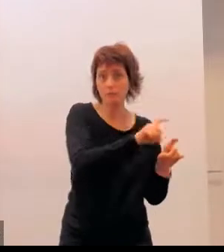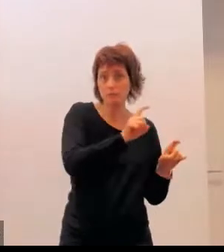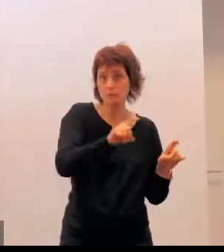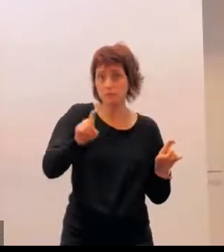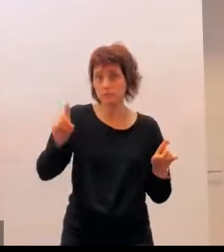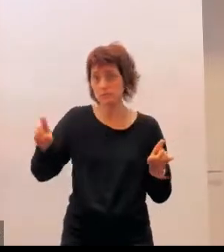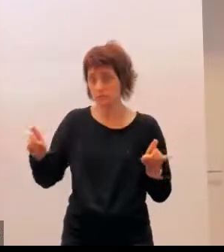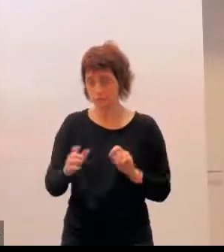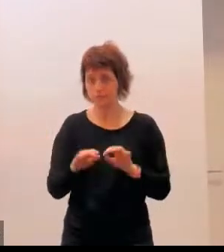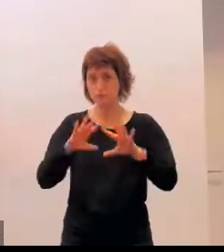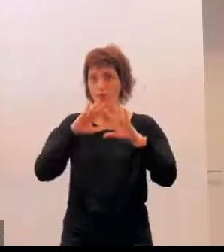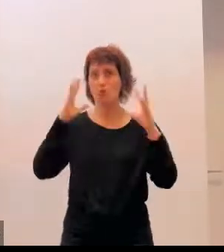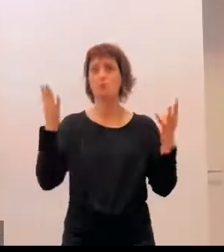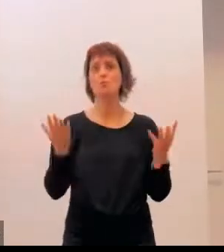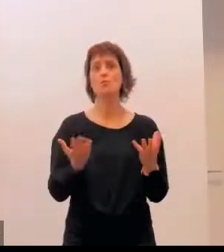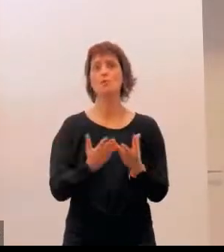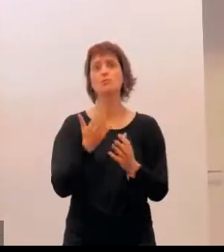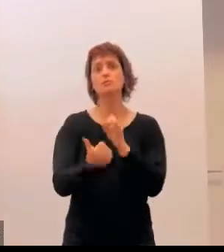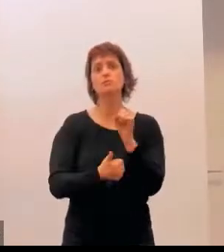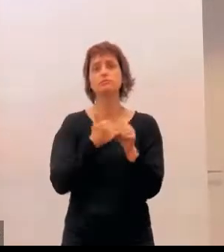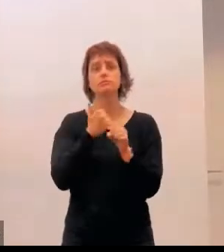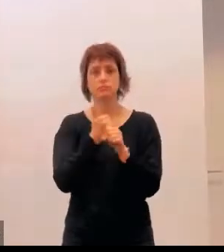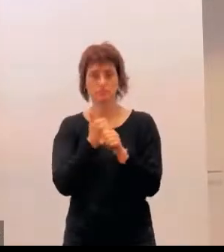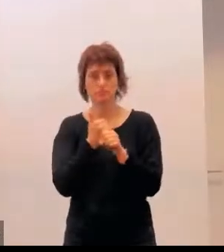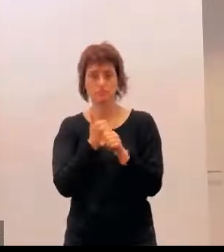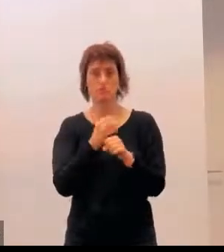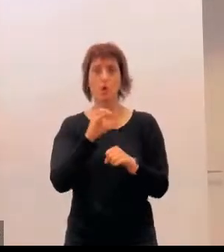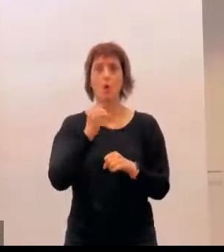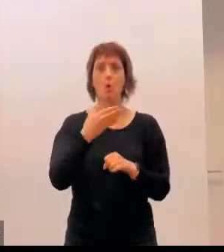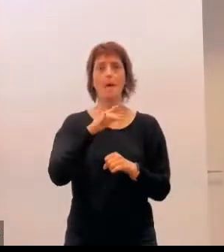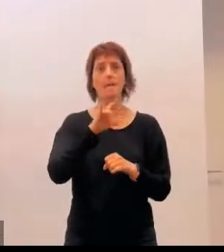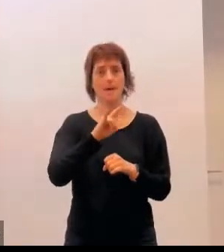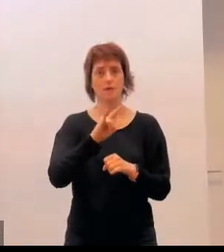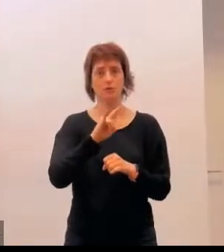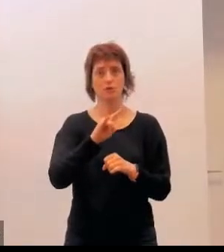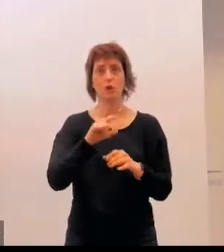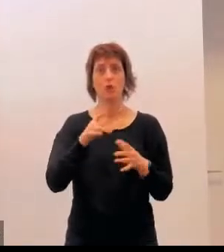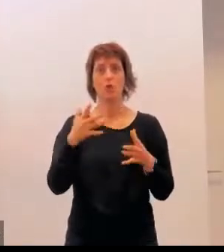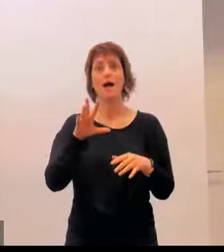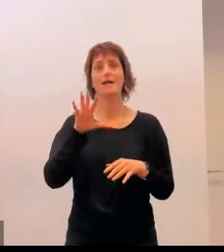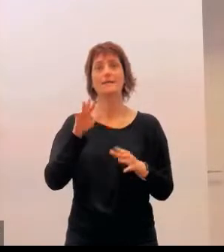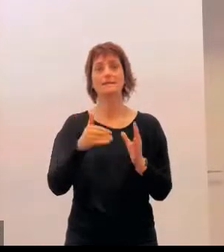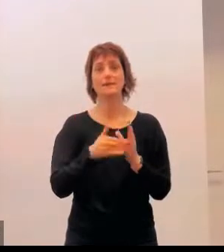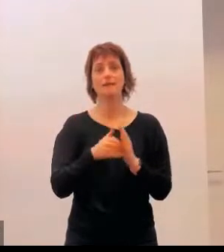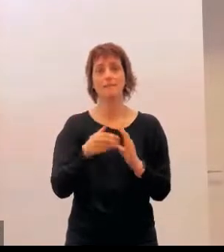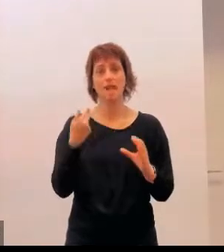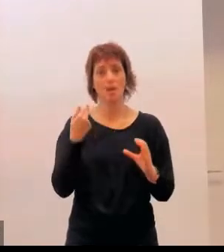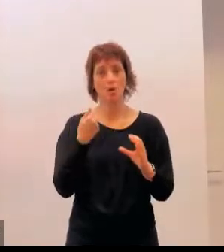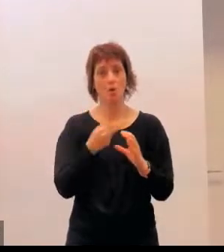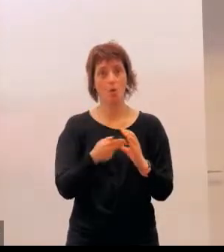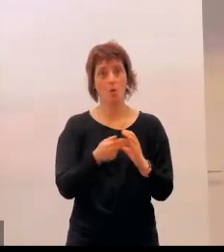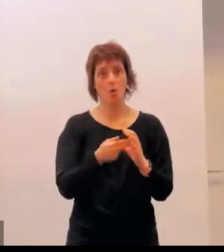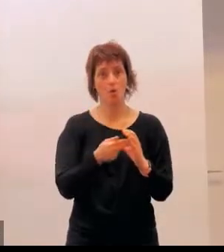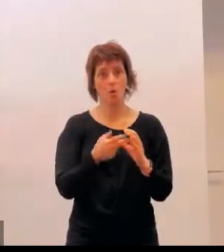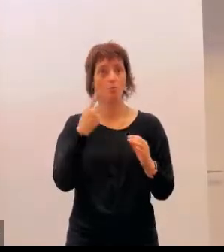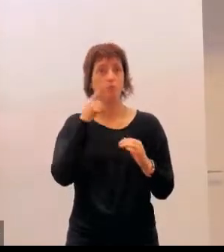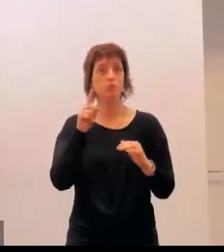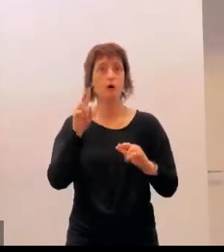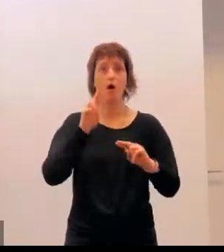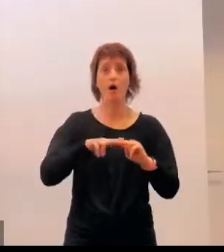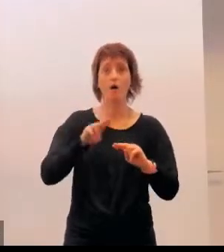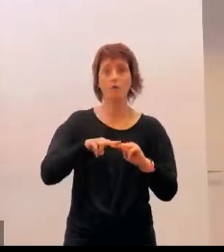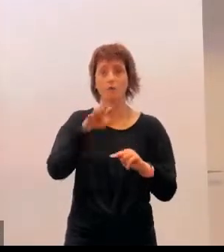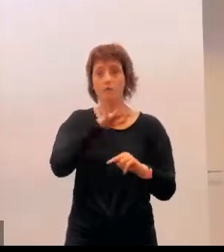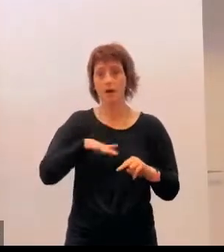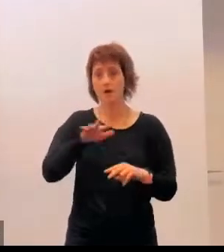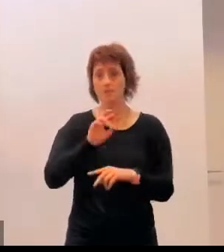Et le montant annuel de cette participation de l'OMH s'élève à 5 000 euros pour un entretien des